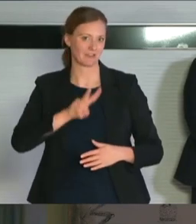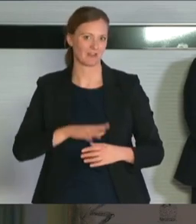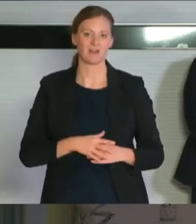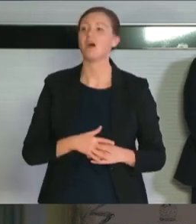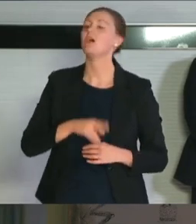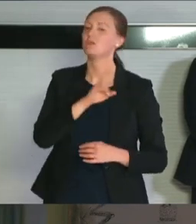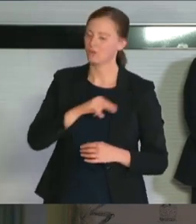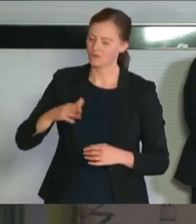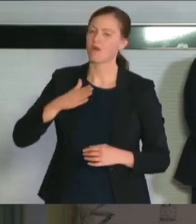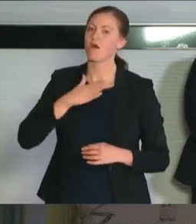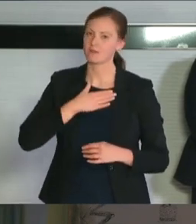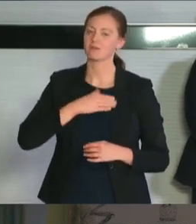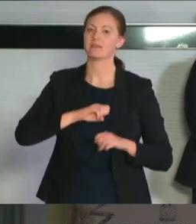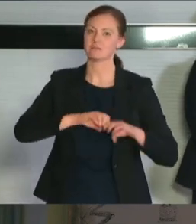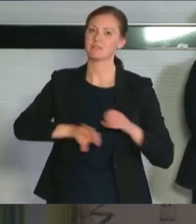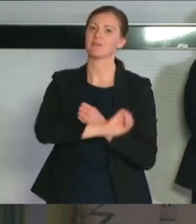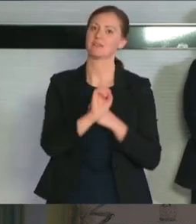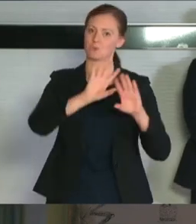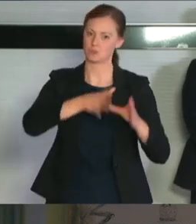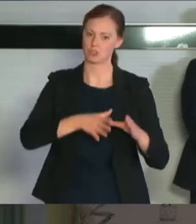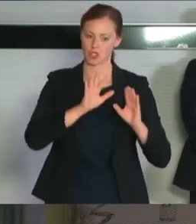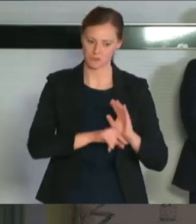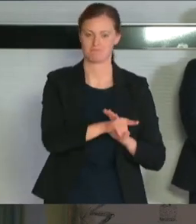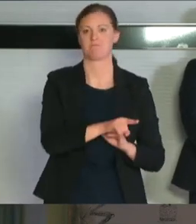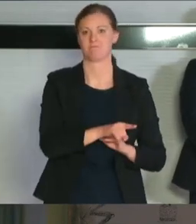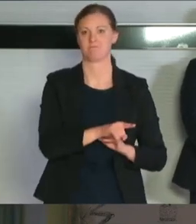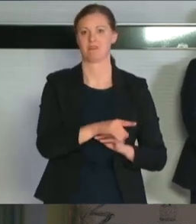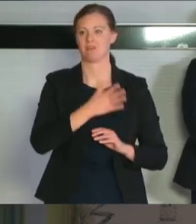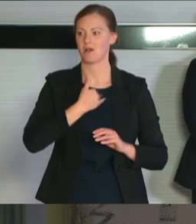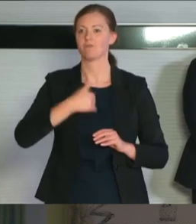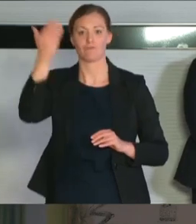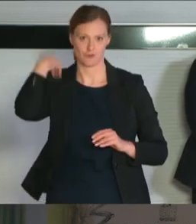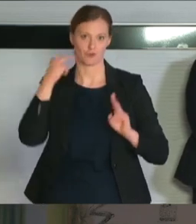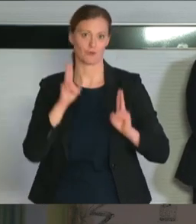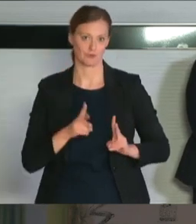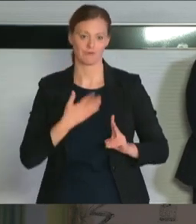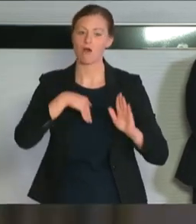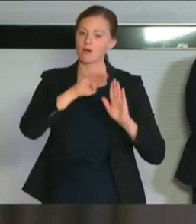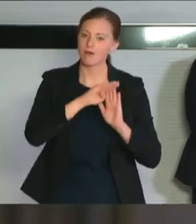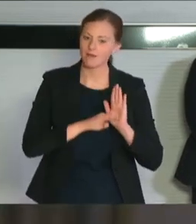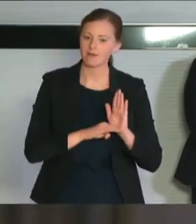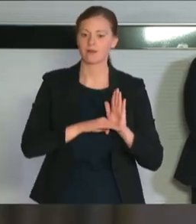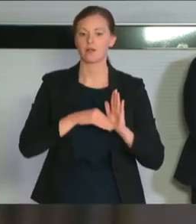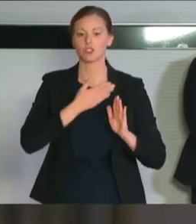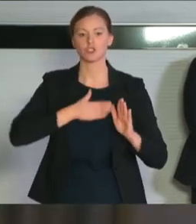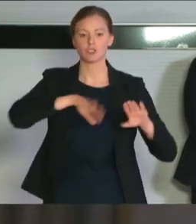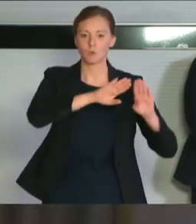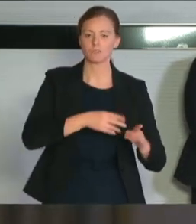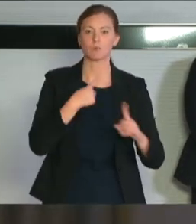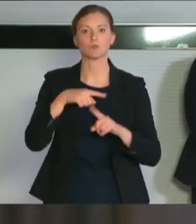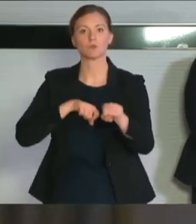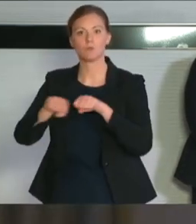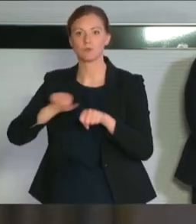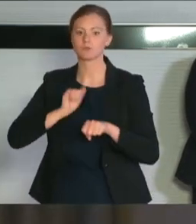hadde smittevernutstyr på plass. Vi har regler på at både sykehusene og kommunene våre skal ha lager av smittevernutstyr. Det